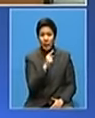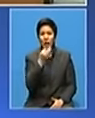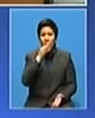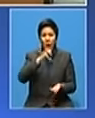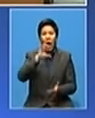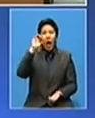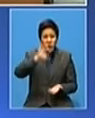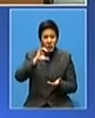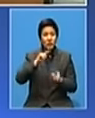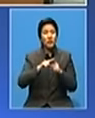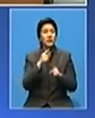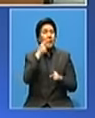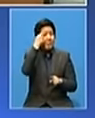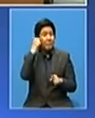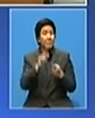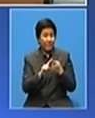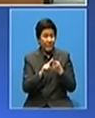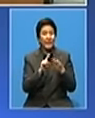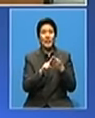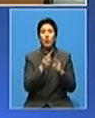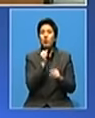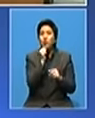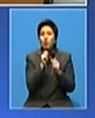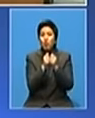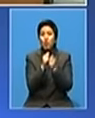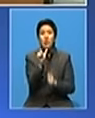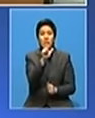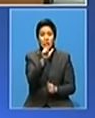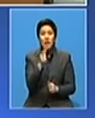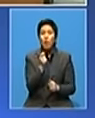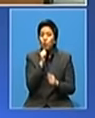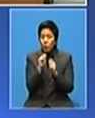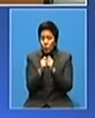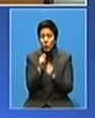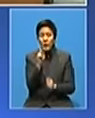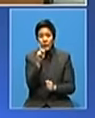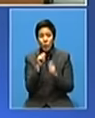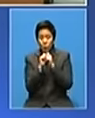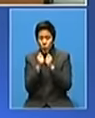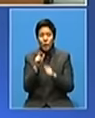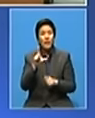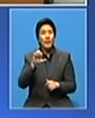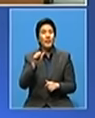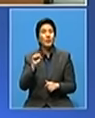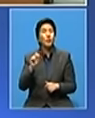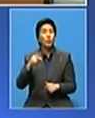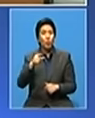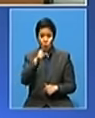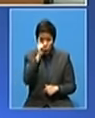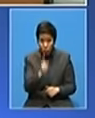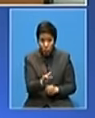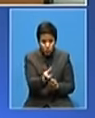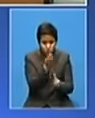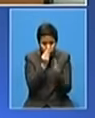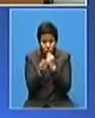ถั่วเหลืองถั่วเขียวถั่วลิสงนะครับแล้วก็อยากจะให้ทุกคนนั้นให้สนใจนะครับติดตามความรู้ที่ออ